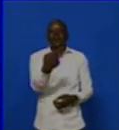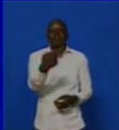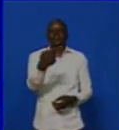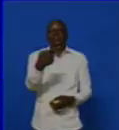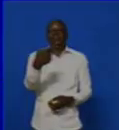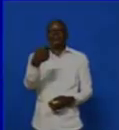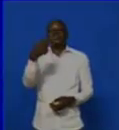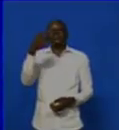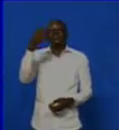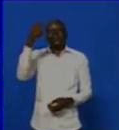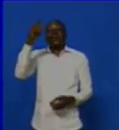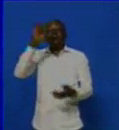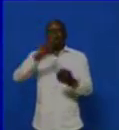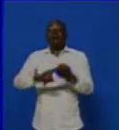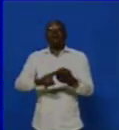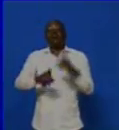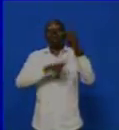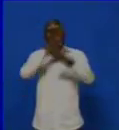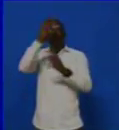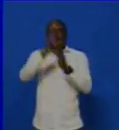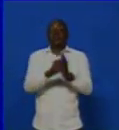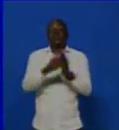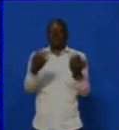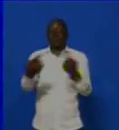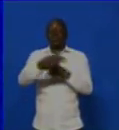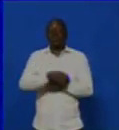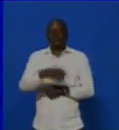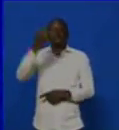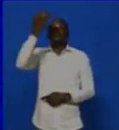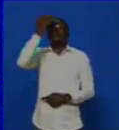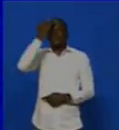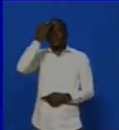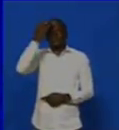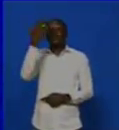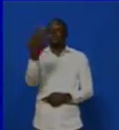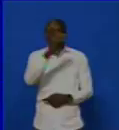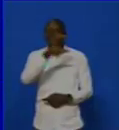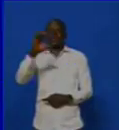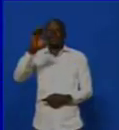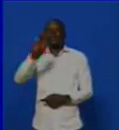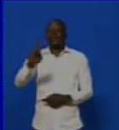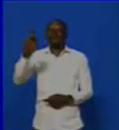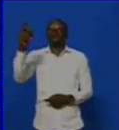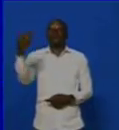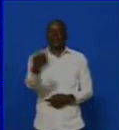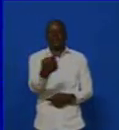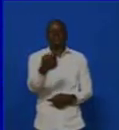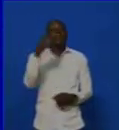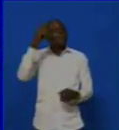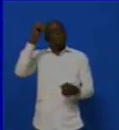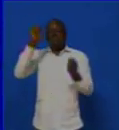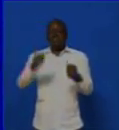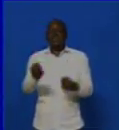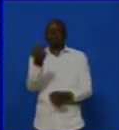à cette population de ce jour. Et il faut savoir qu'avec les 500 kilos, cela peut nourrir jusqu'à